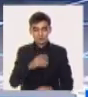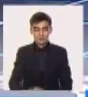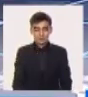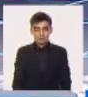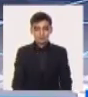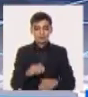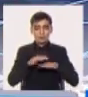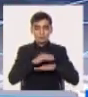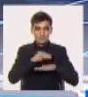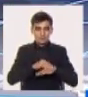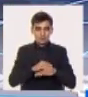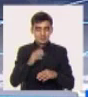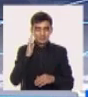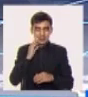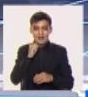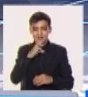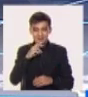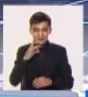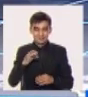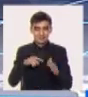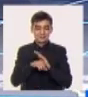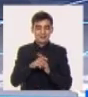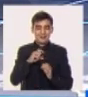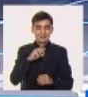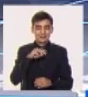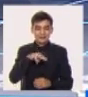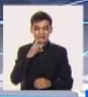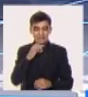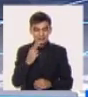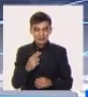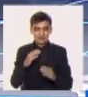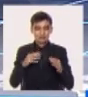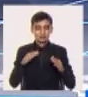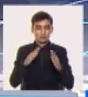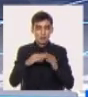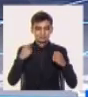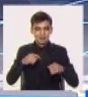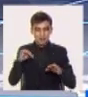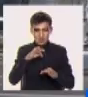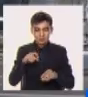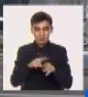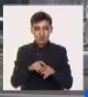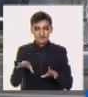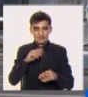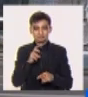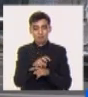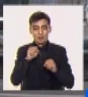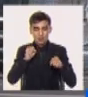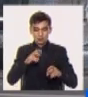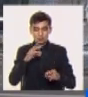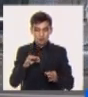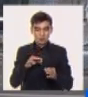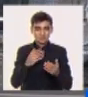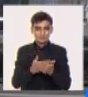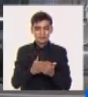Добрый вечер. Аскар, судя по всему, да, ТРЦ, торговые дома и сети, крытые рынки вновь смогут принимать посетителей, но при заполняемости не